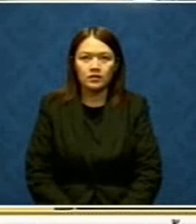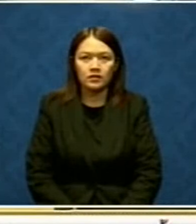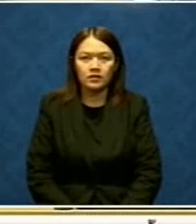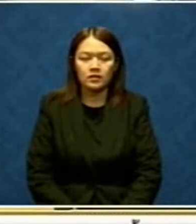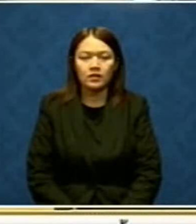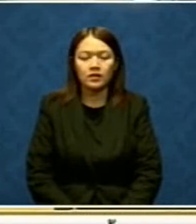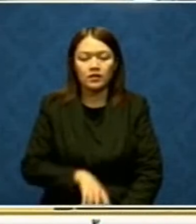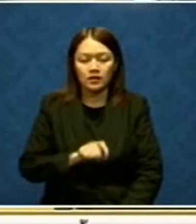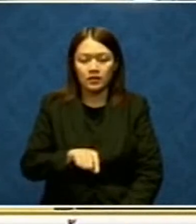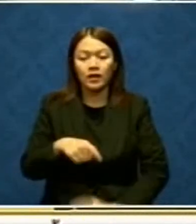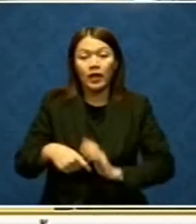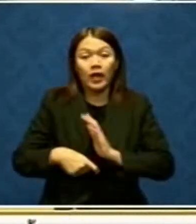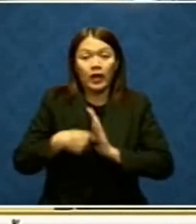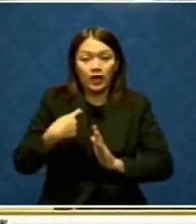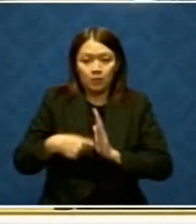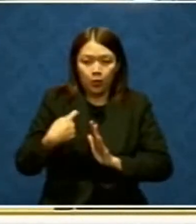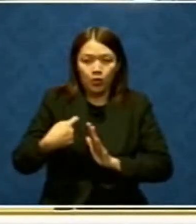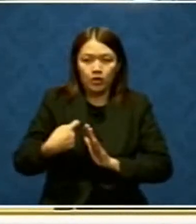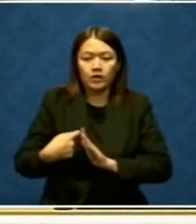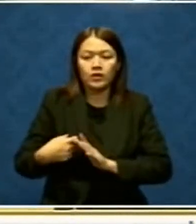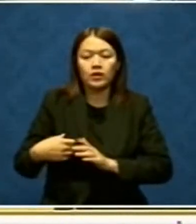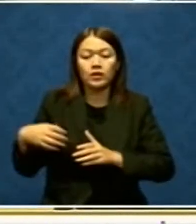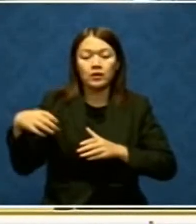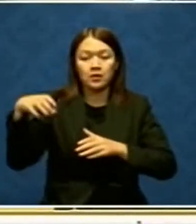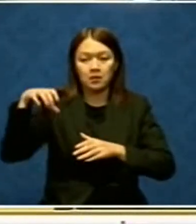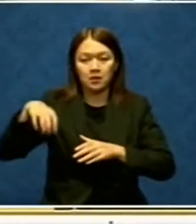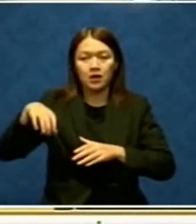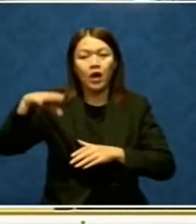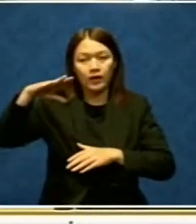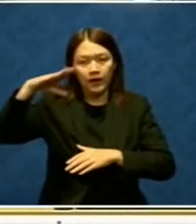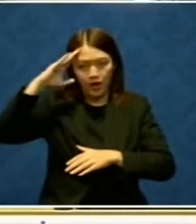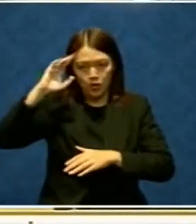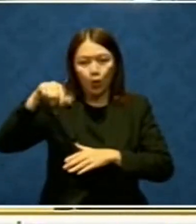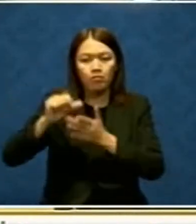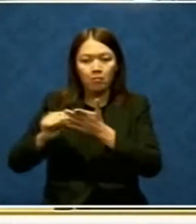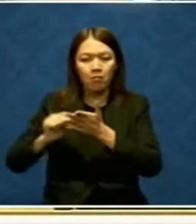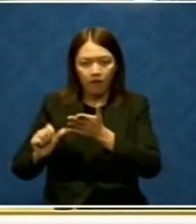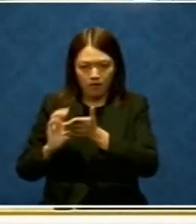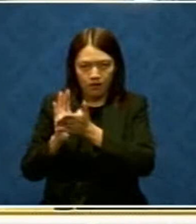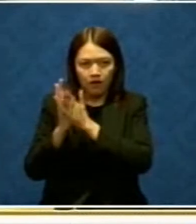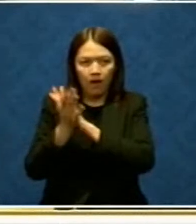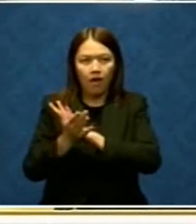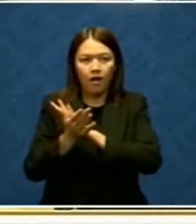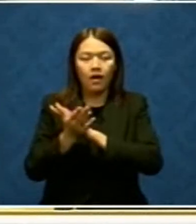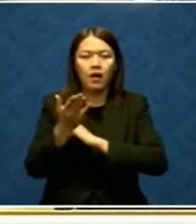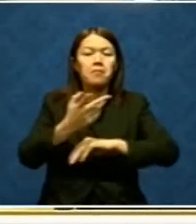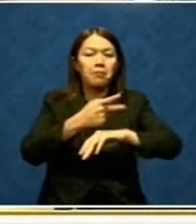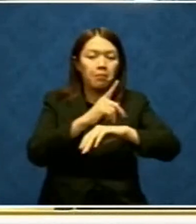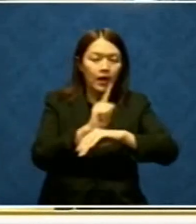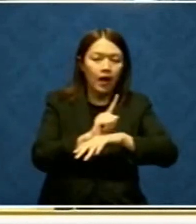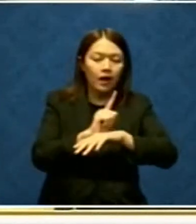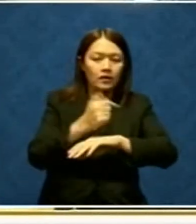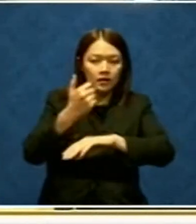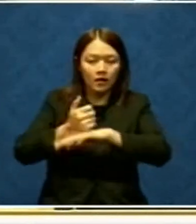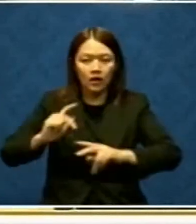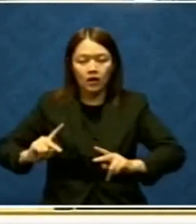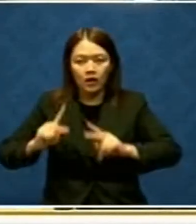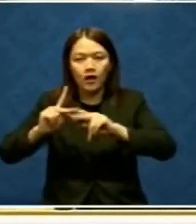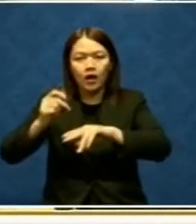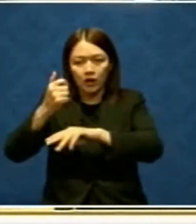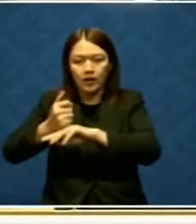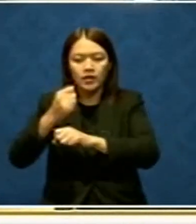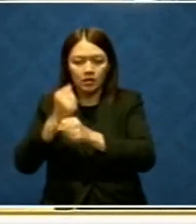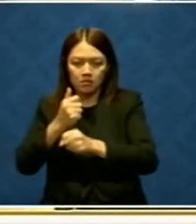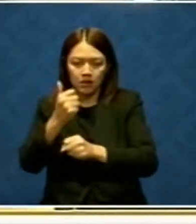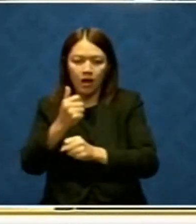นี่คือเหตุผลที่กองทัพจะต้องปฏิรูปครับท่านประธานท่านรัฐมนตรีผมเชื่อว่าท่านทำได้มากกว่านี้ท่านทำได้มากกว่า